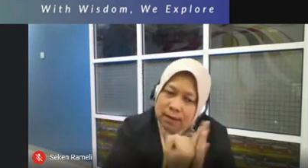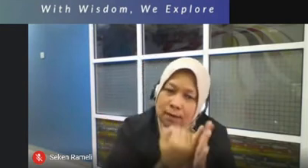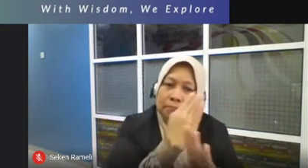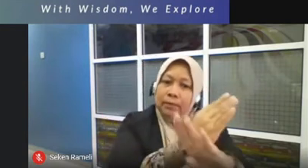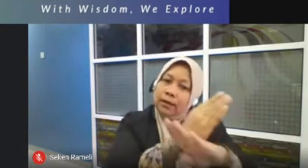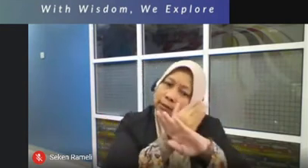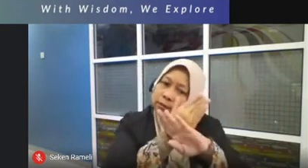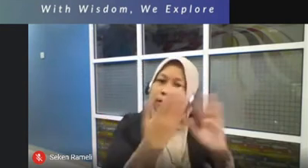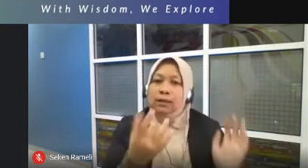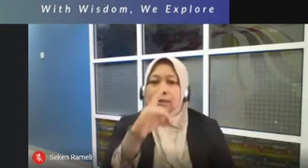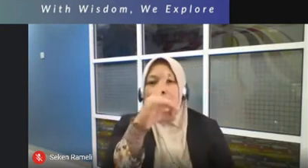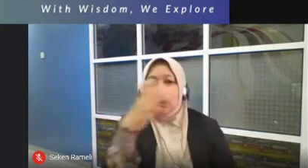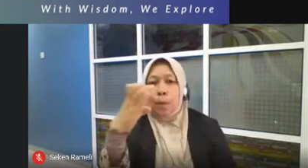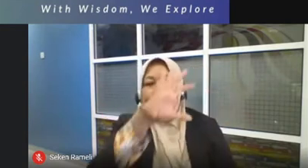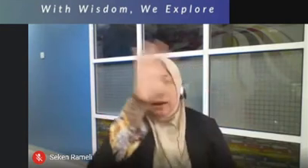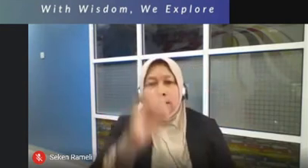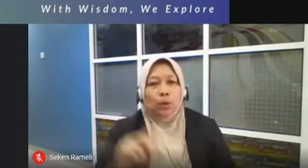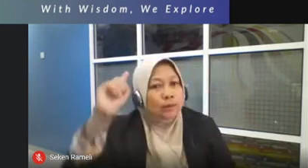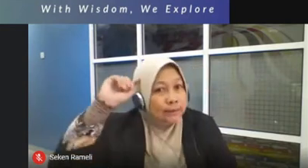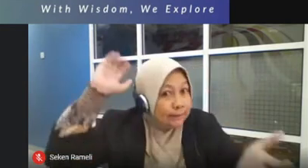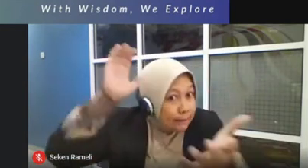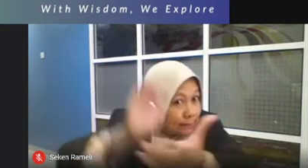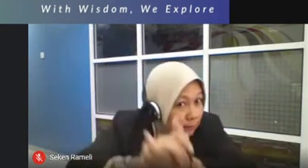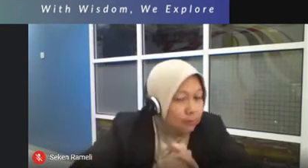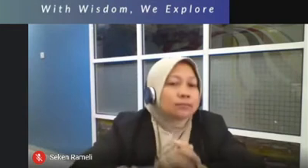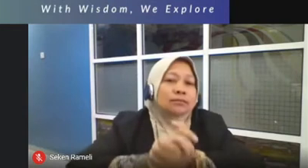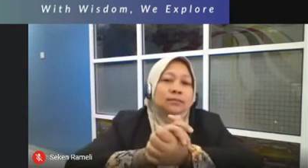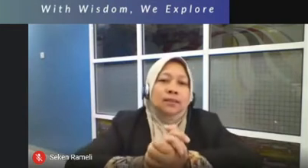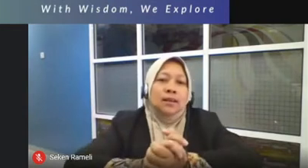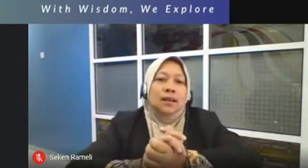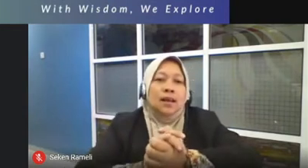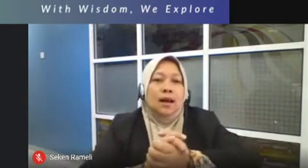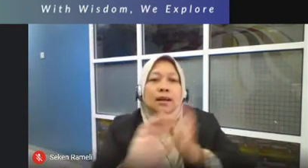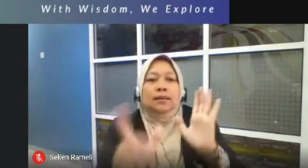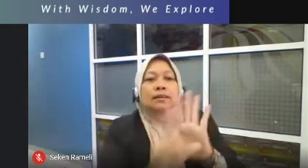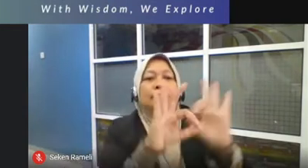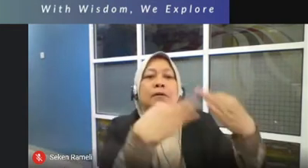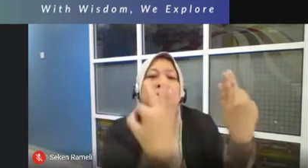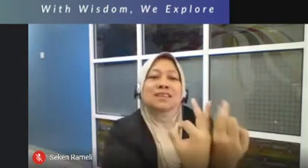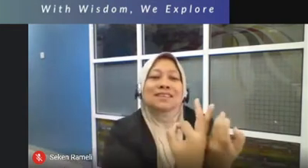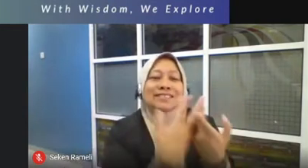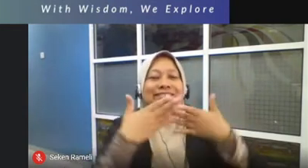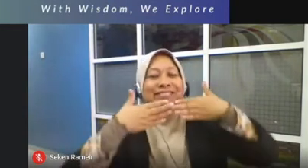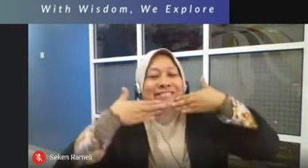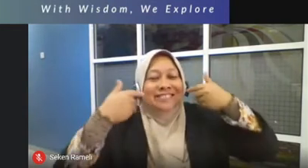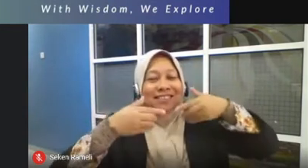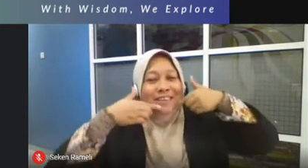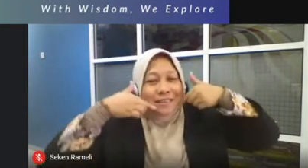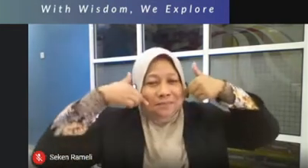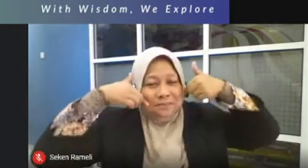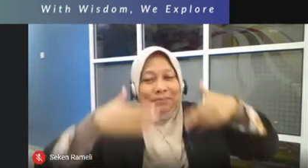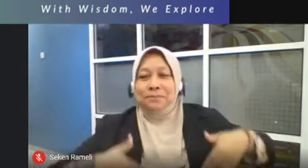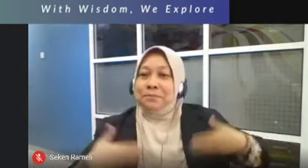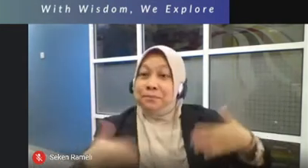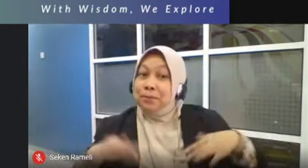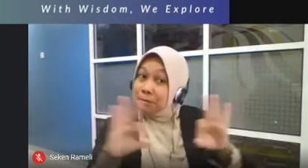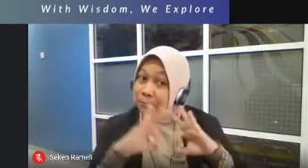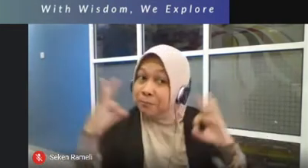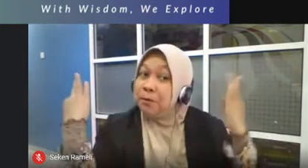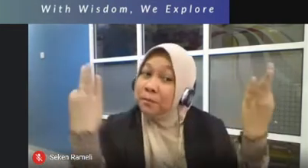perlindungan, 100% yakin ni perkataan dia. Kemudian dia letakkan gambar family yang menunjukkan bahawa produk ini sesuai